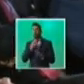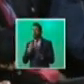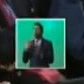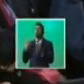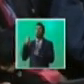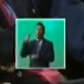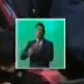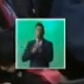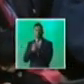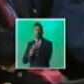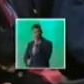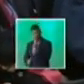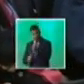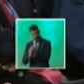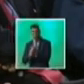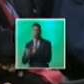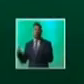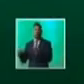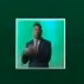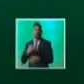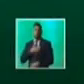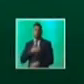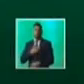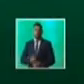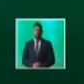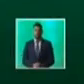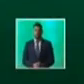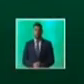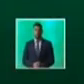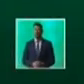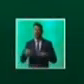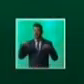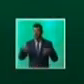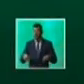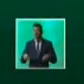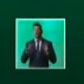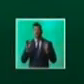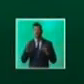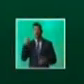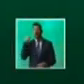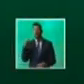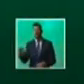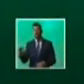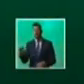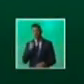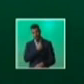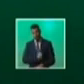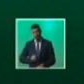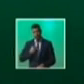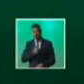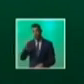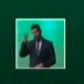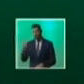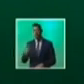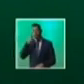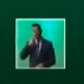απολύτως. Σας λέω ότι είναι προς ανάλυση. Να δούμε το πώς, γι' αυτό σας